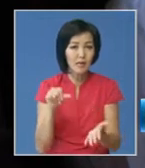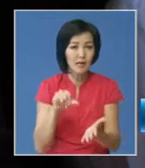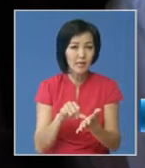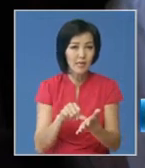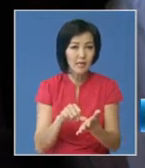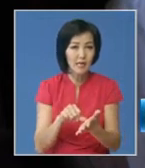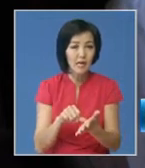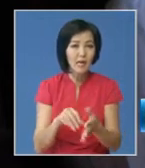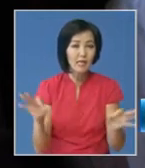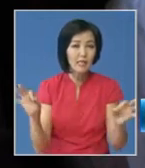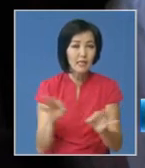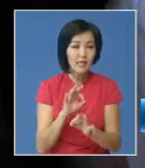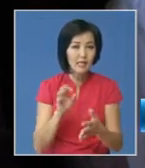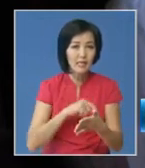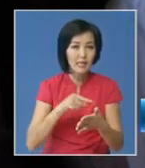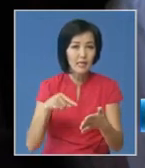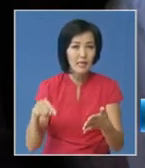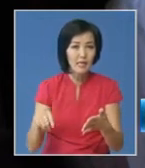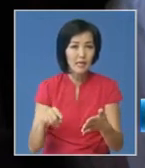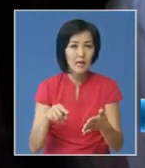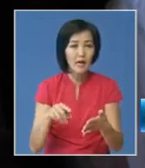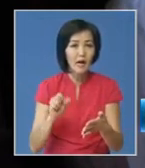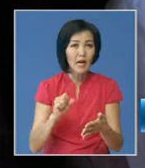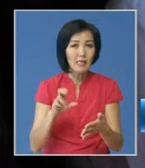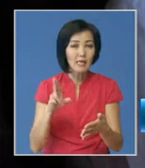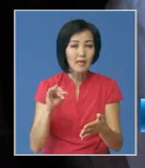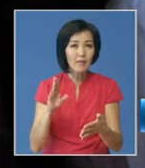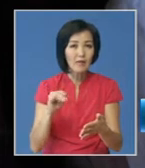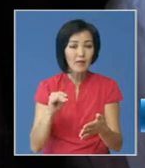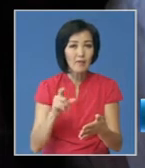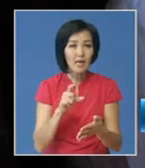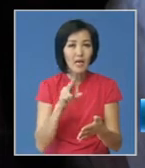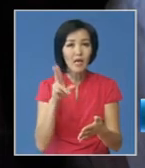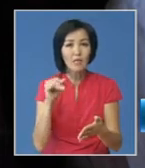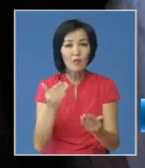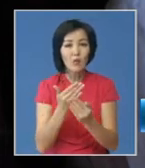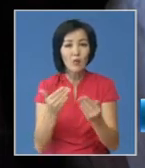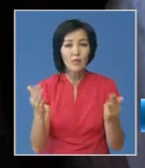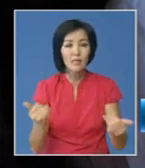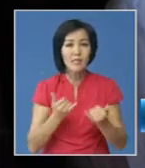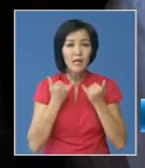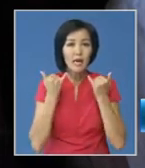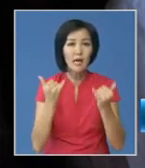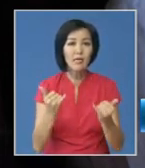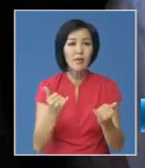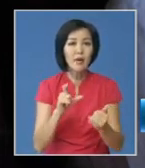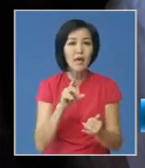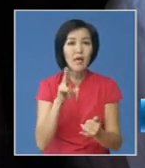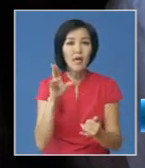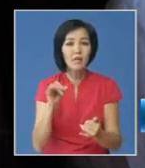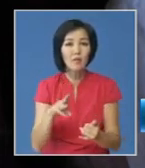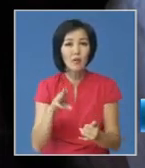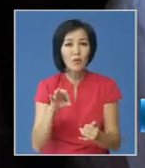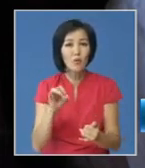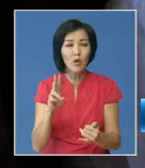Белгілі сазгер Бақберген Асқарбеков Экспо көрмесіне арнап жаңа ән шығарған. Экспо «Торқалы той» деп аталған шығарма осы